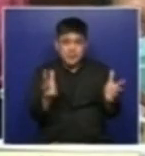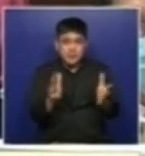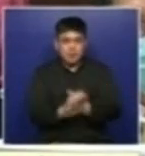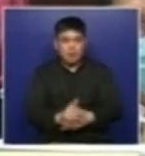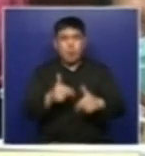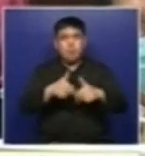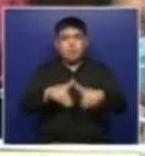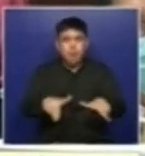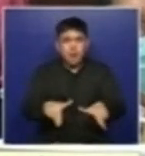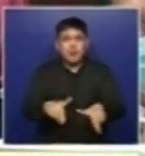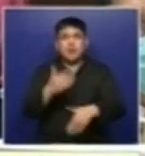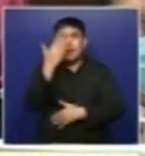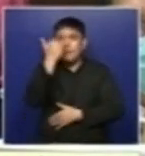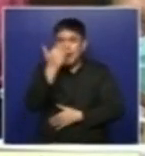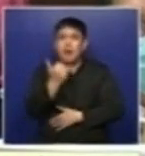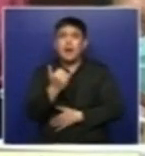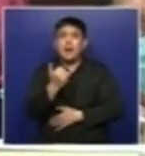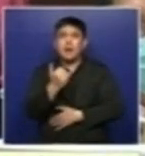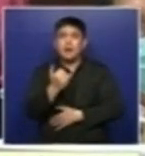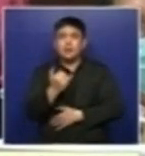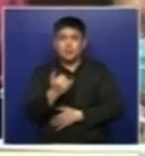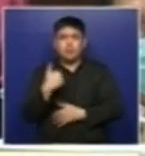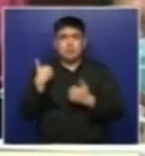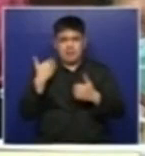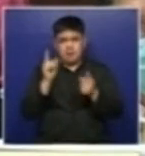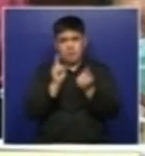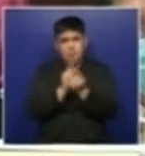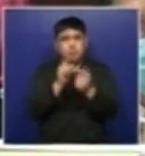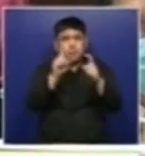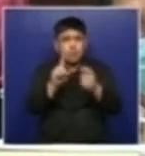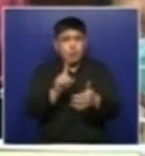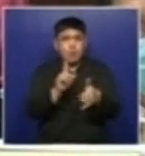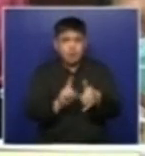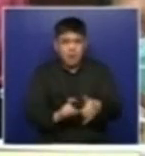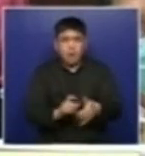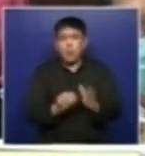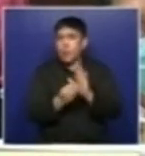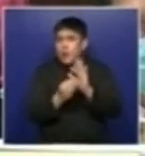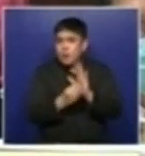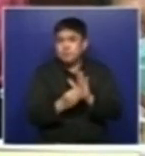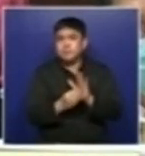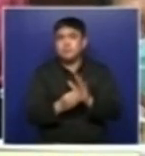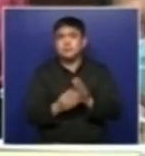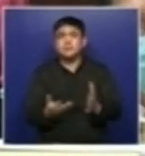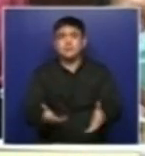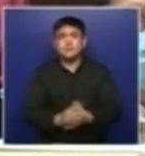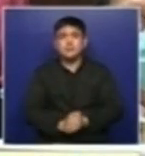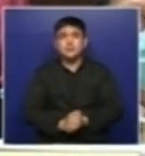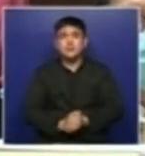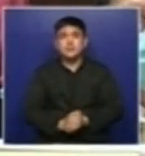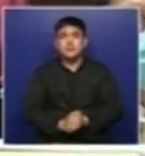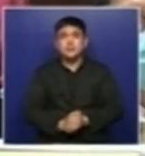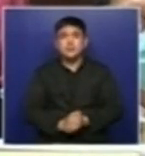ยนะครับให้เกิดเหตุเปิดบ่อนการพนันกลางกรุงเทพมหานครนี้โด